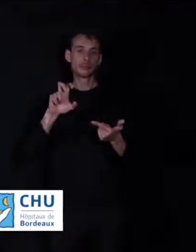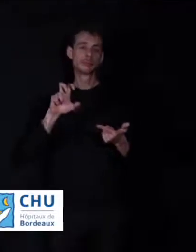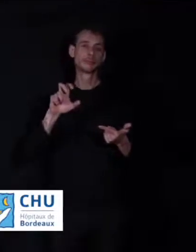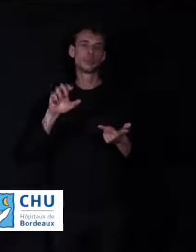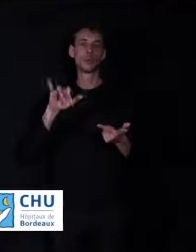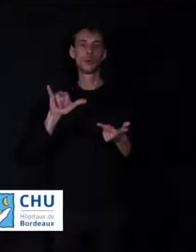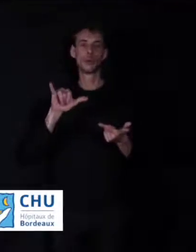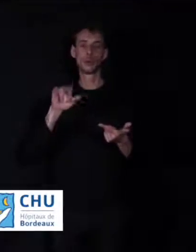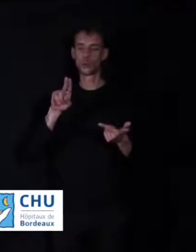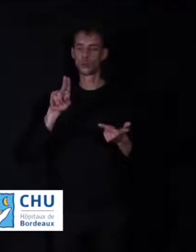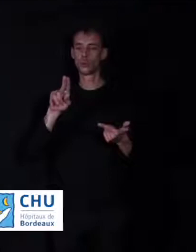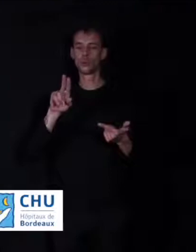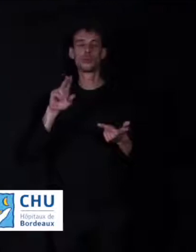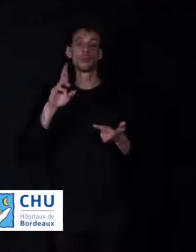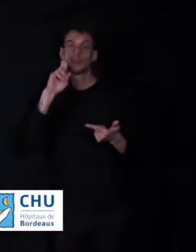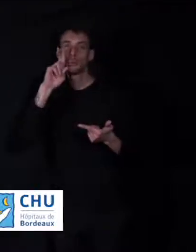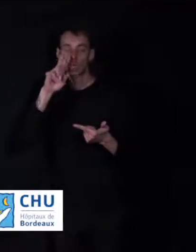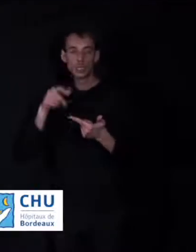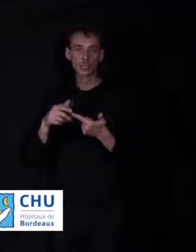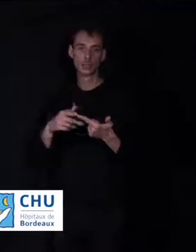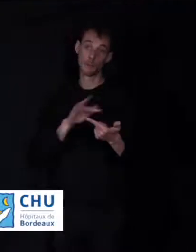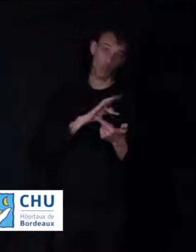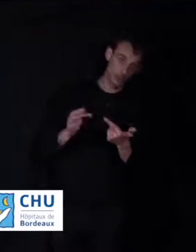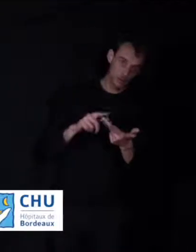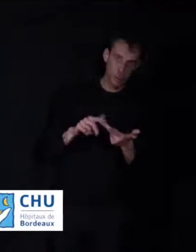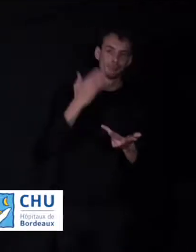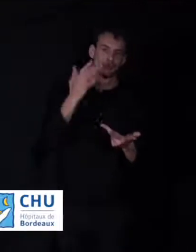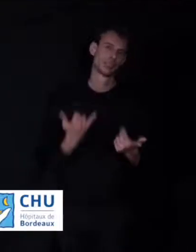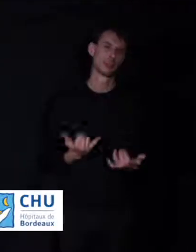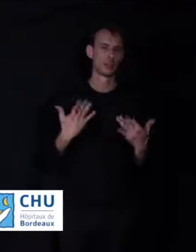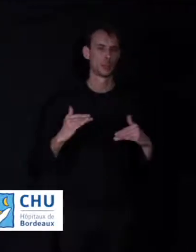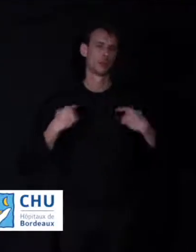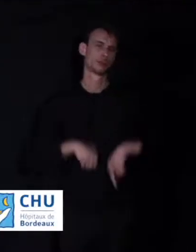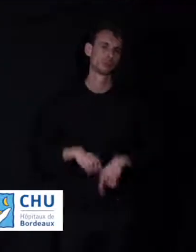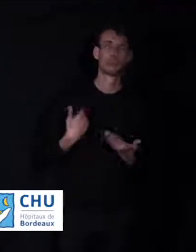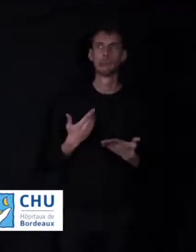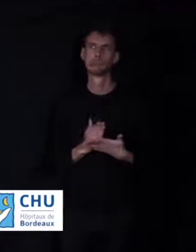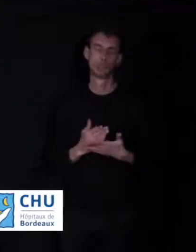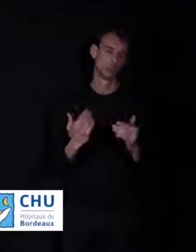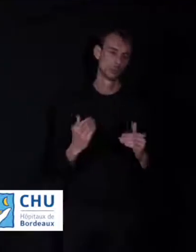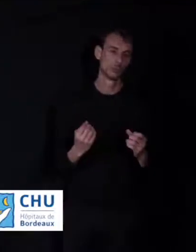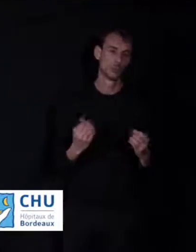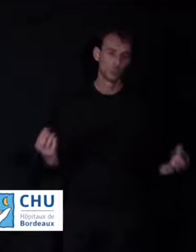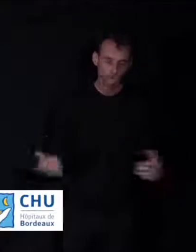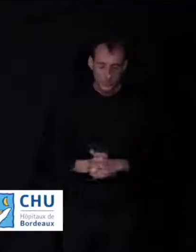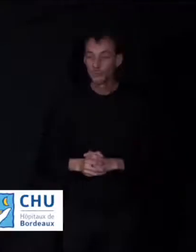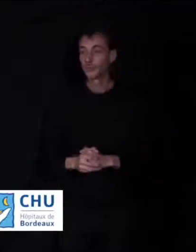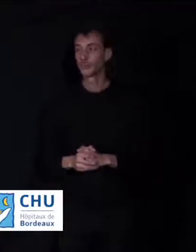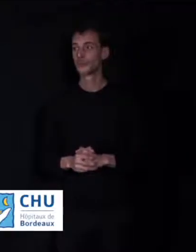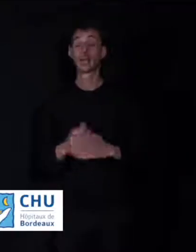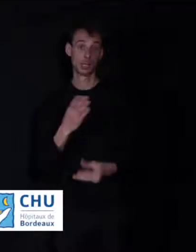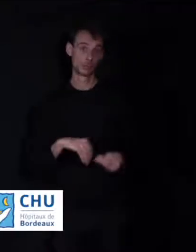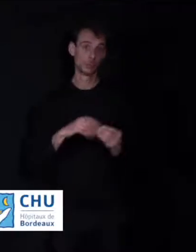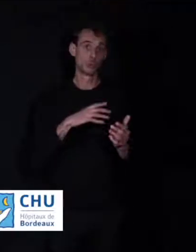France. On sait bien qu'en France, il y a quand même une défiance à l'égard de nos gouvernements, et on voit qu'il y a des oppositions nord-sud,